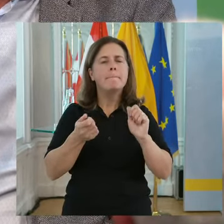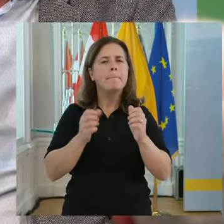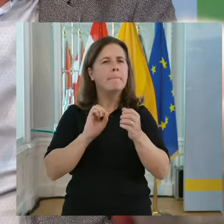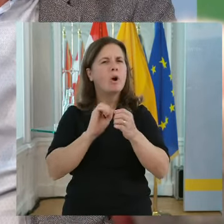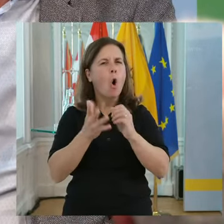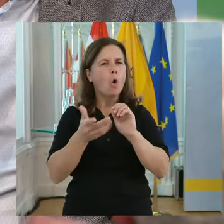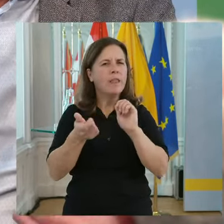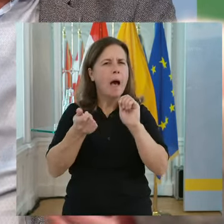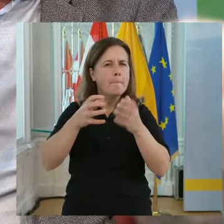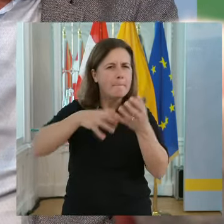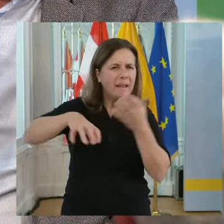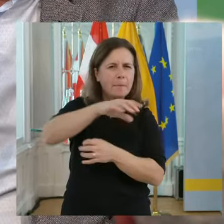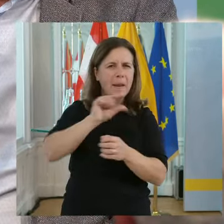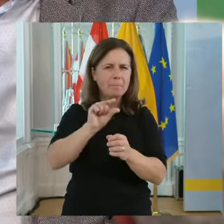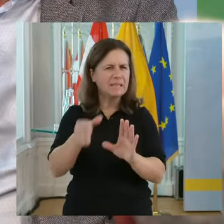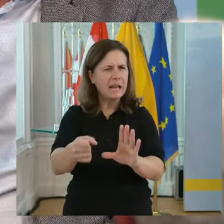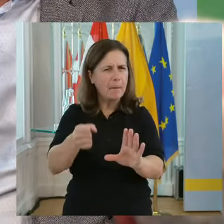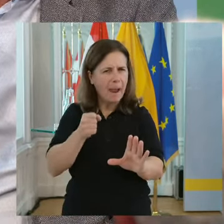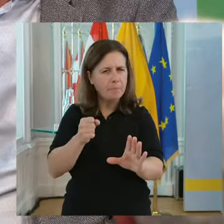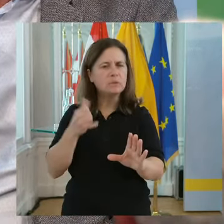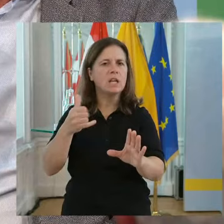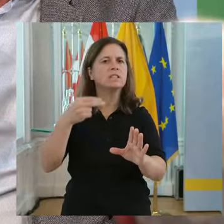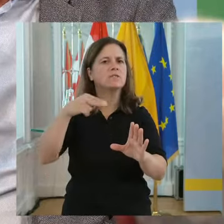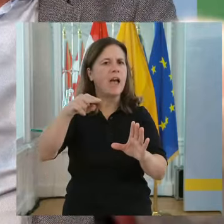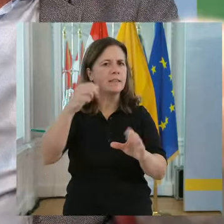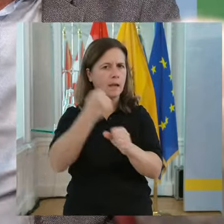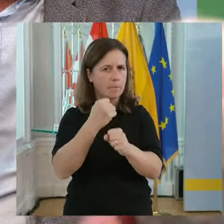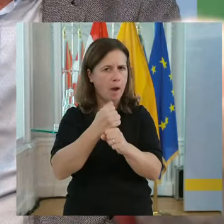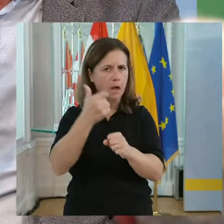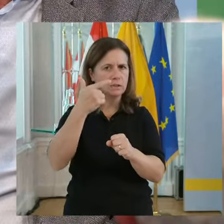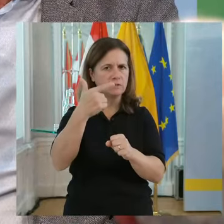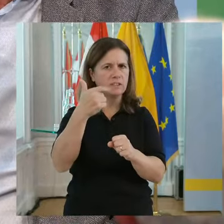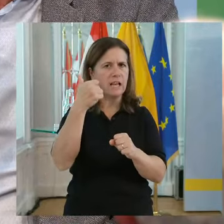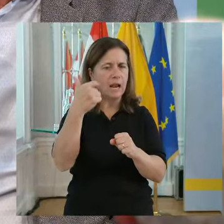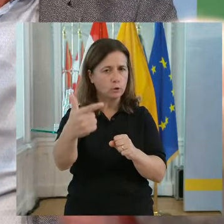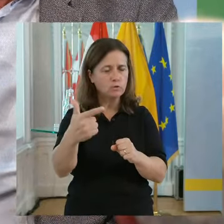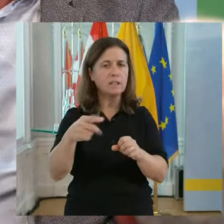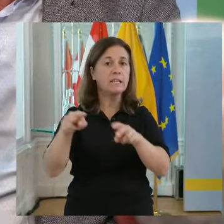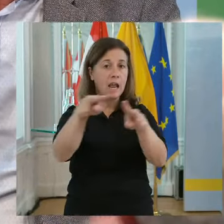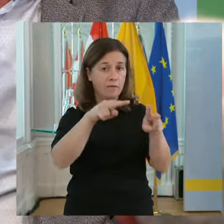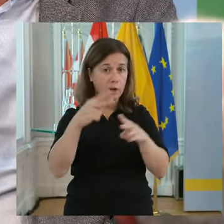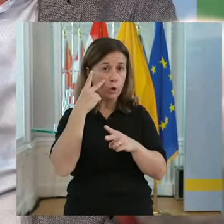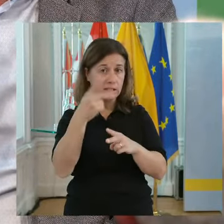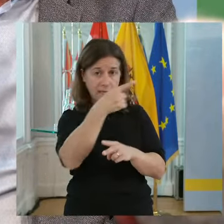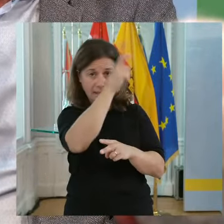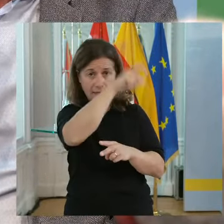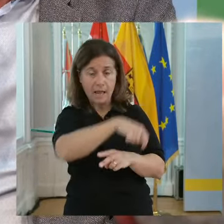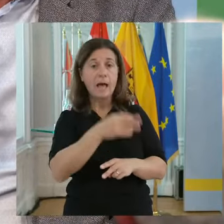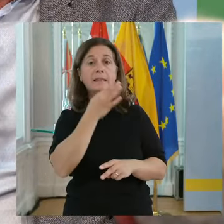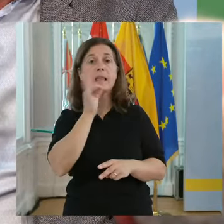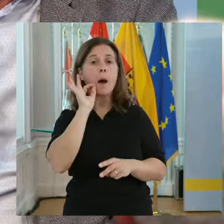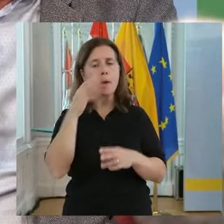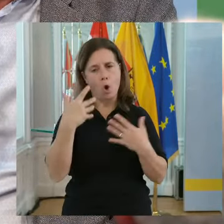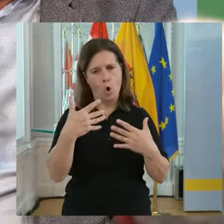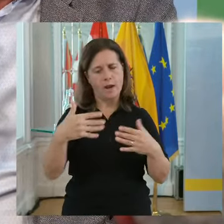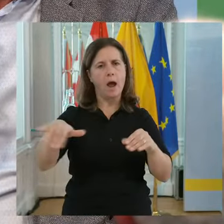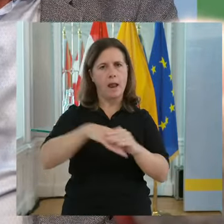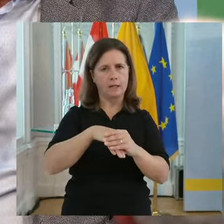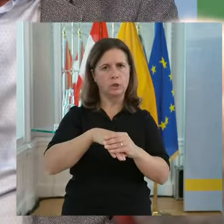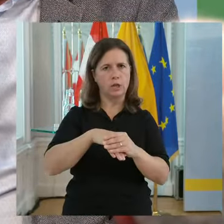seit 2021 haben wir dann wieder weitergemacht und auch, wie man im Video gesehen hat, also die letzte Dame jetzt am Video, die ist heuer eingestellt